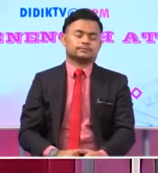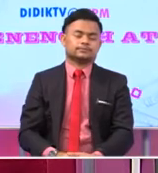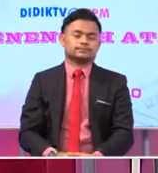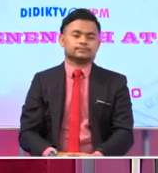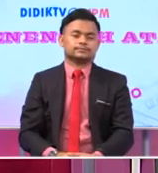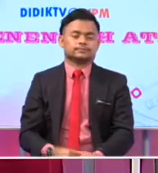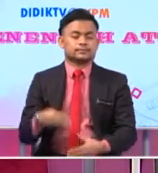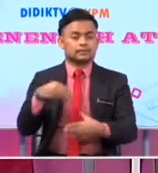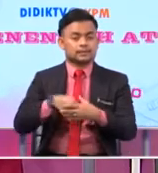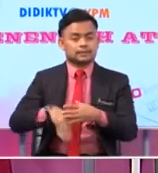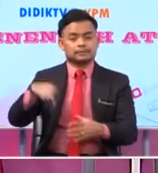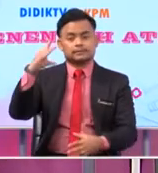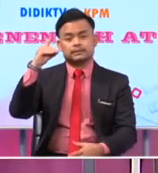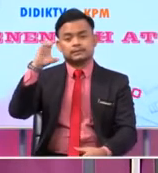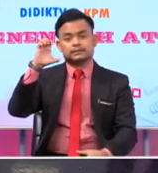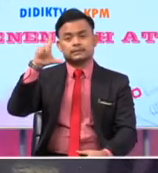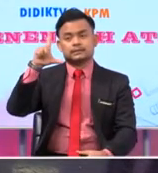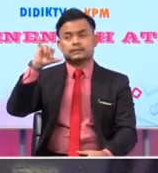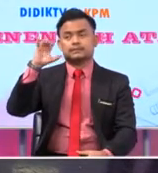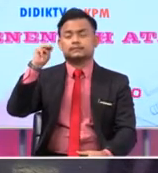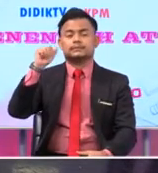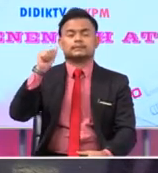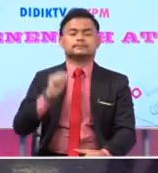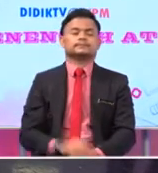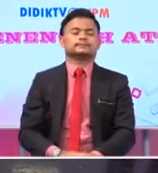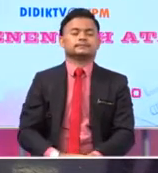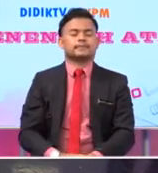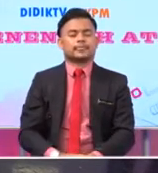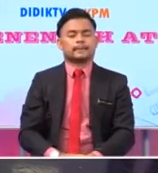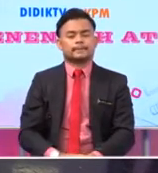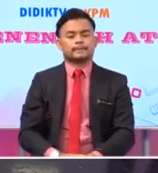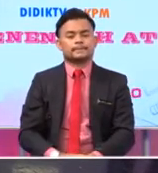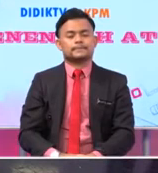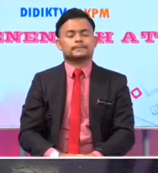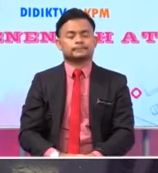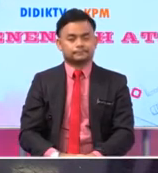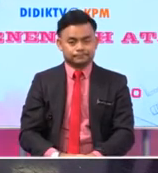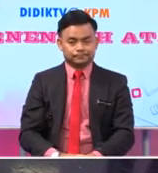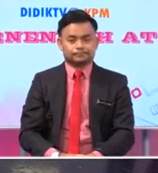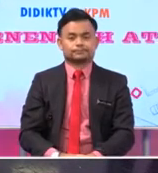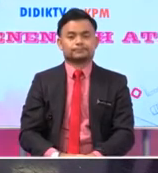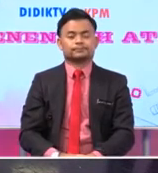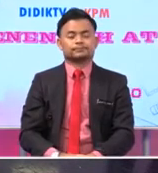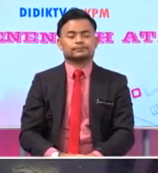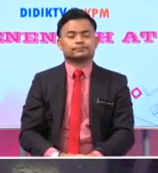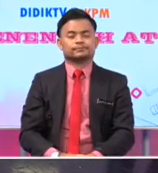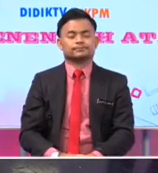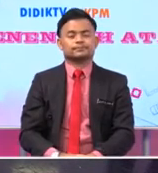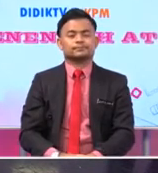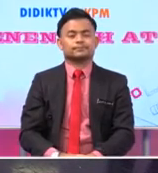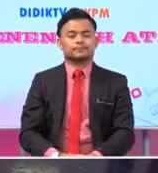Oke macam kawasan mau boleh nampak dekat screen sekarang ade lama sesawang yang makanya jadi bolehlah